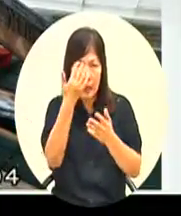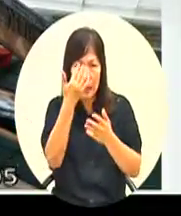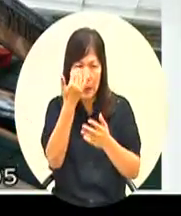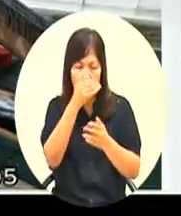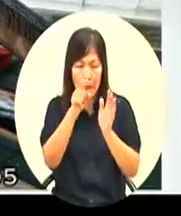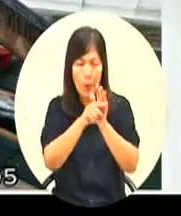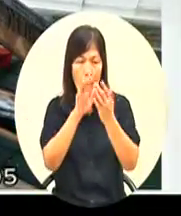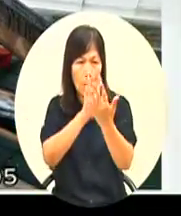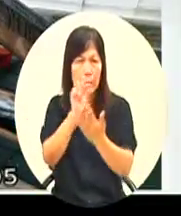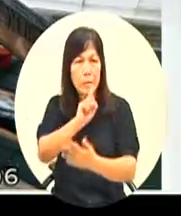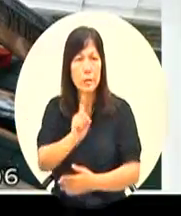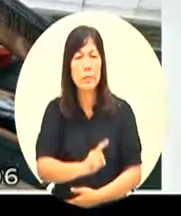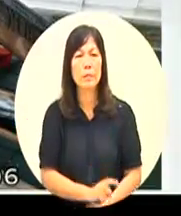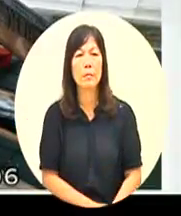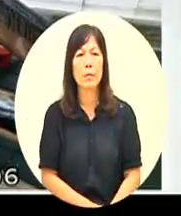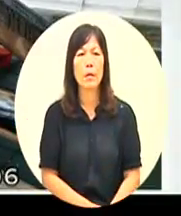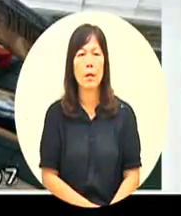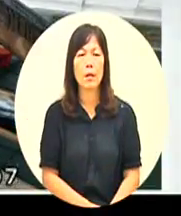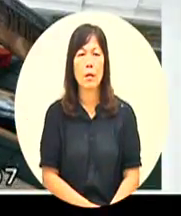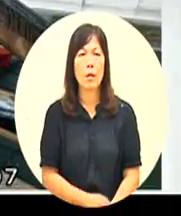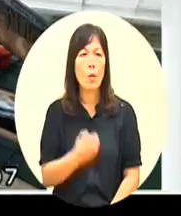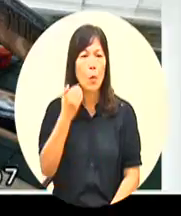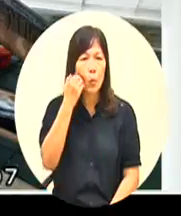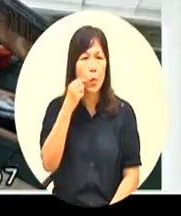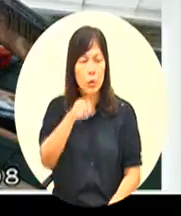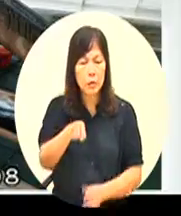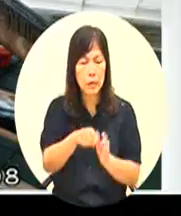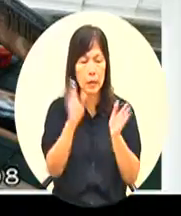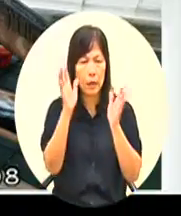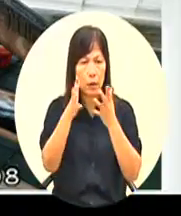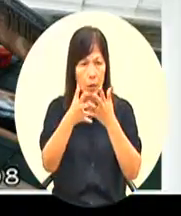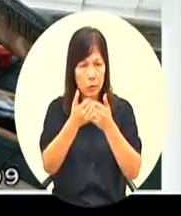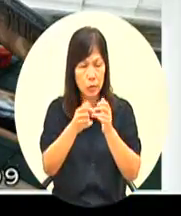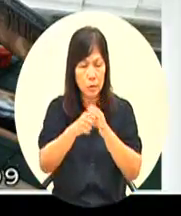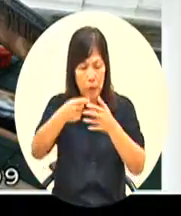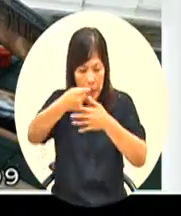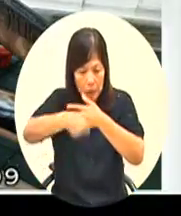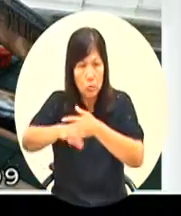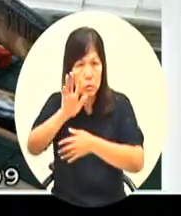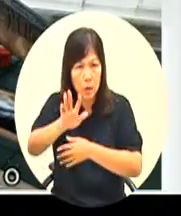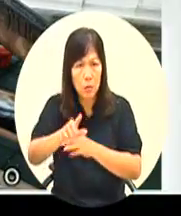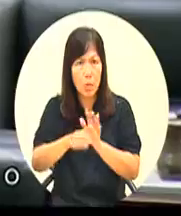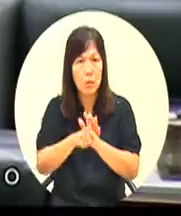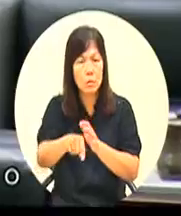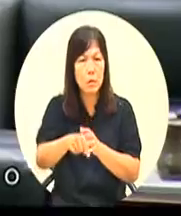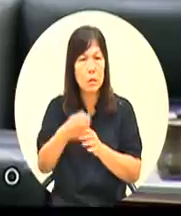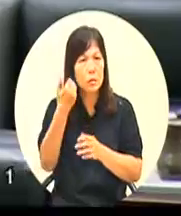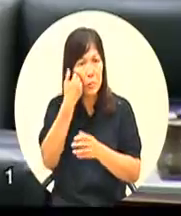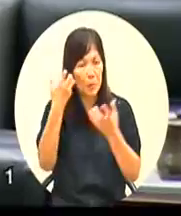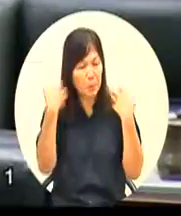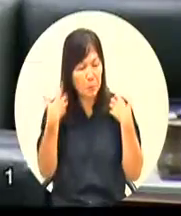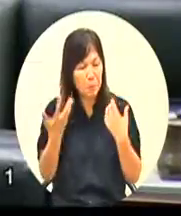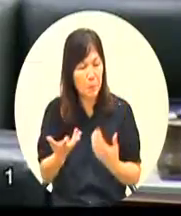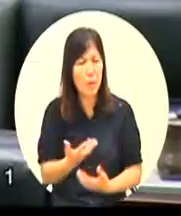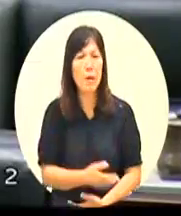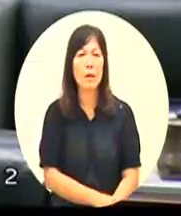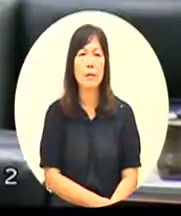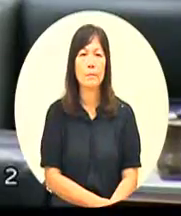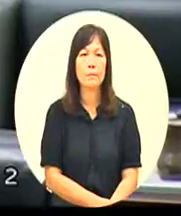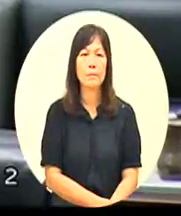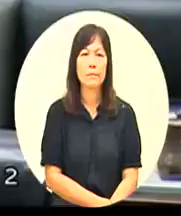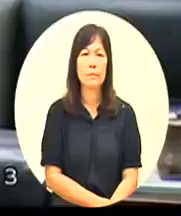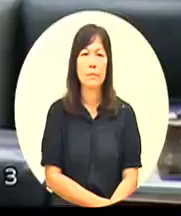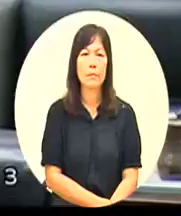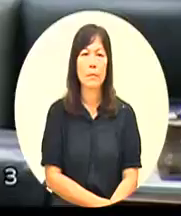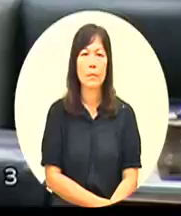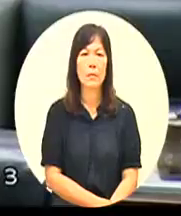方向。这假如是一个脚被随身割伤的话，你看这是谁要来负责？甚至你